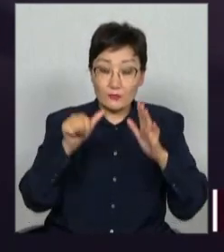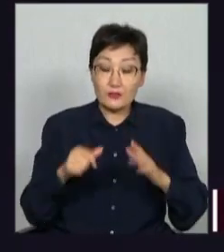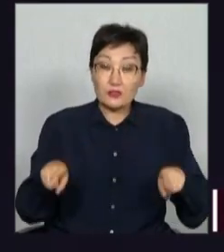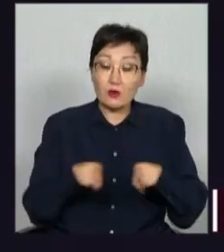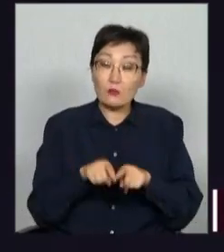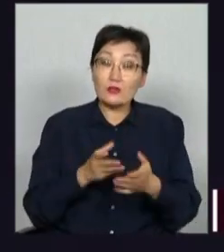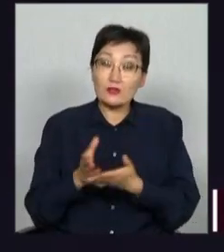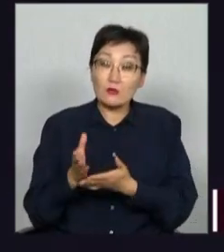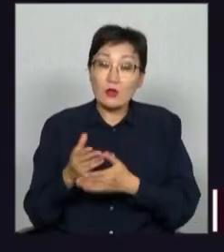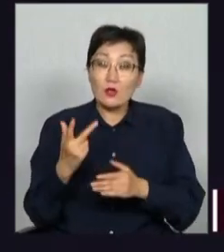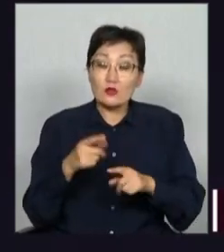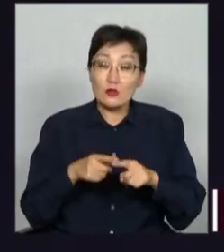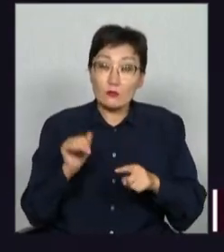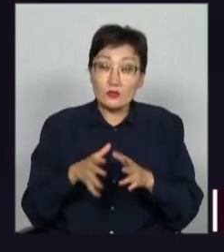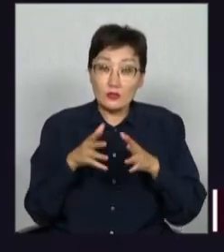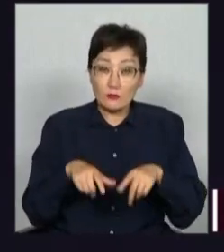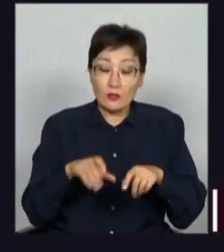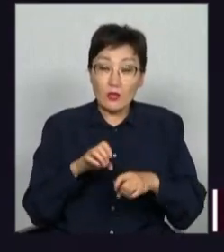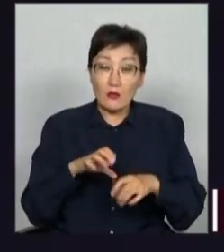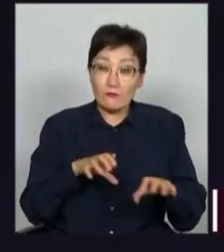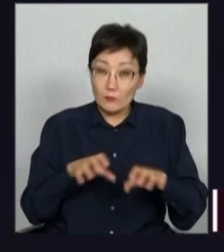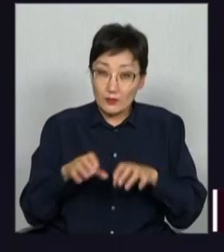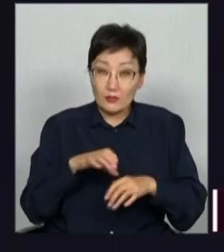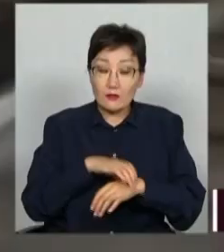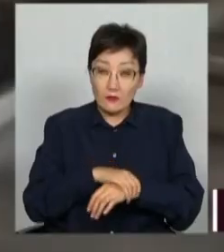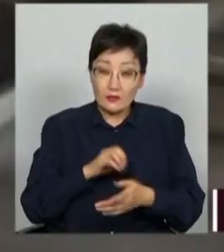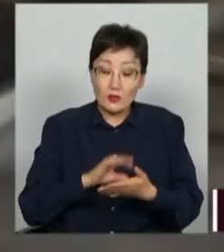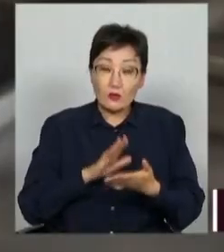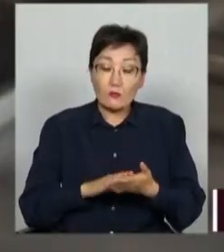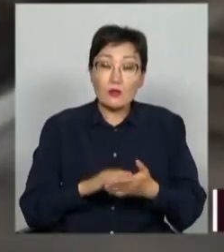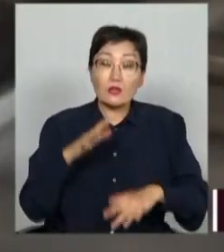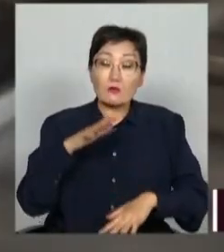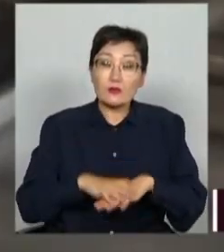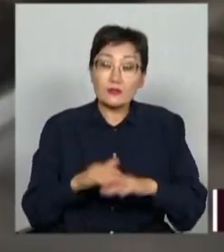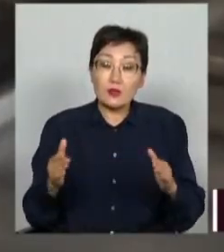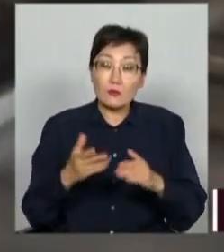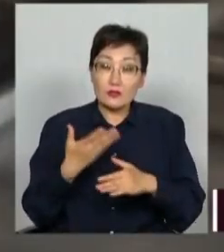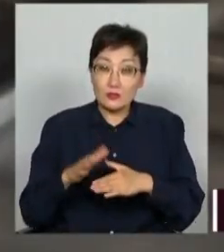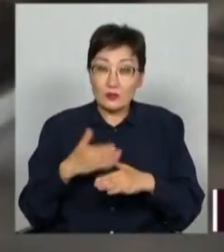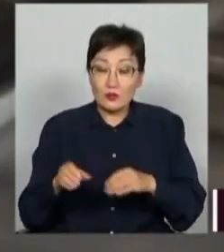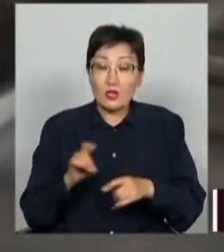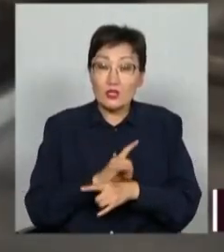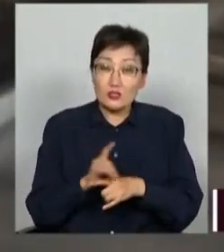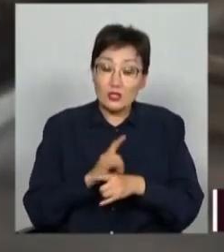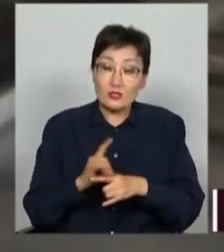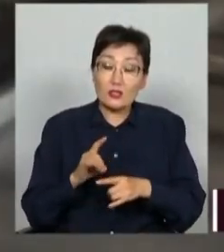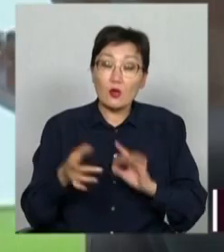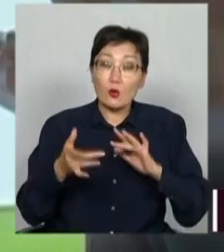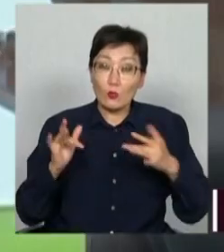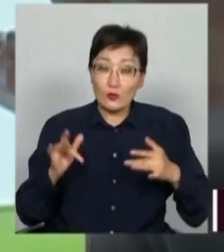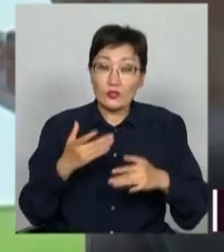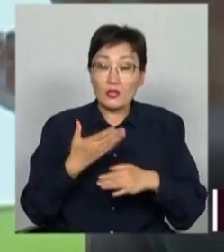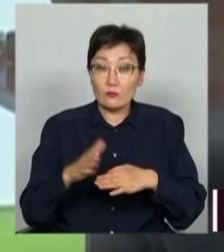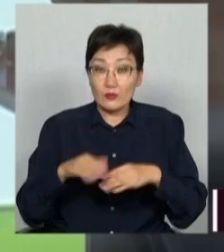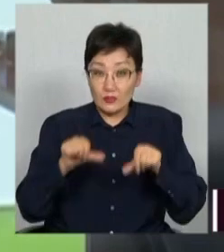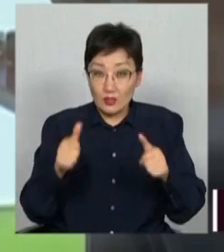осы бағытта 3500-ден астам алаяқтық жасалған. Банктер мен микрокредиттік ұйымдарда жалған онлайн қарыздар рәсімдеу бойынша